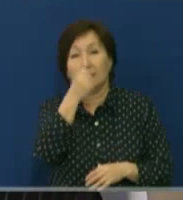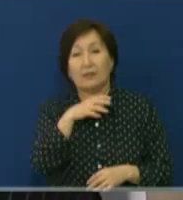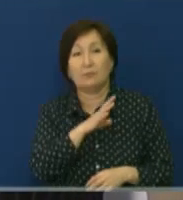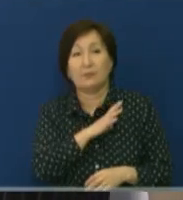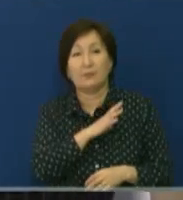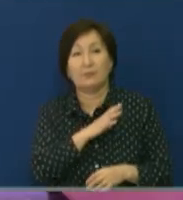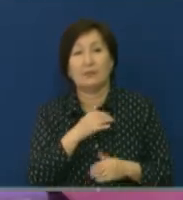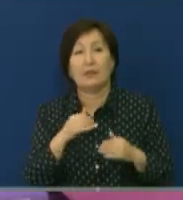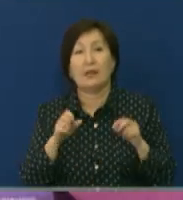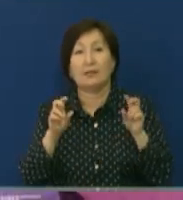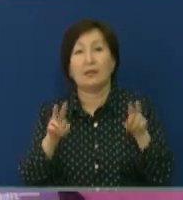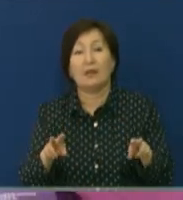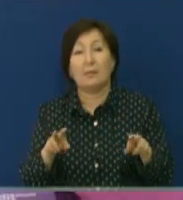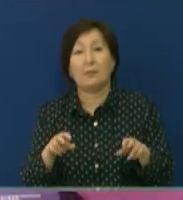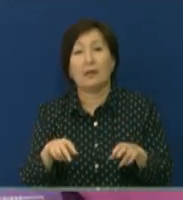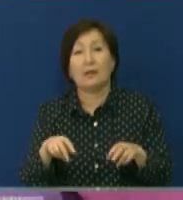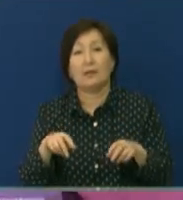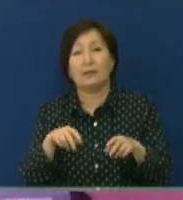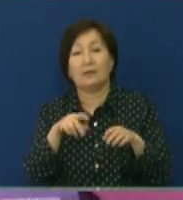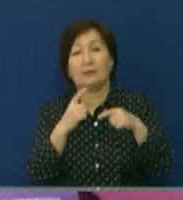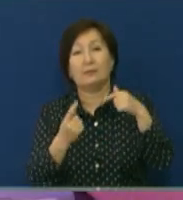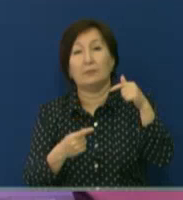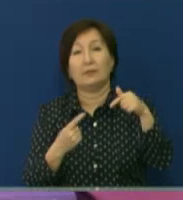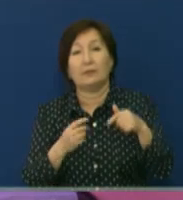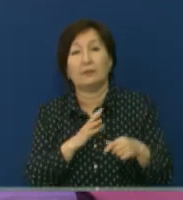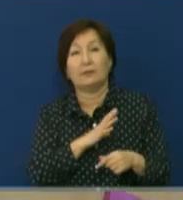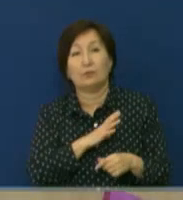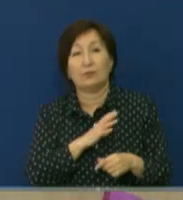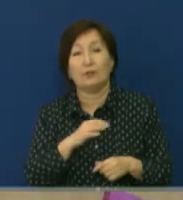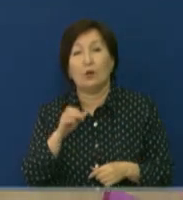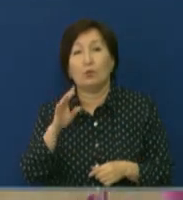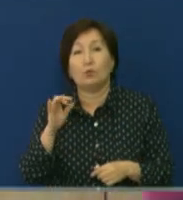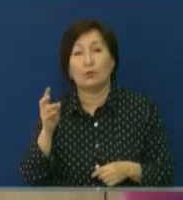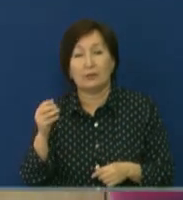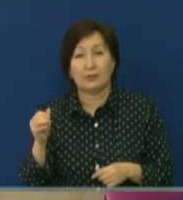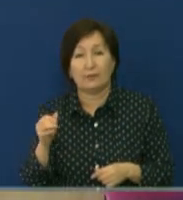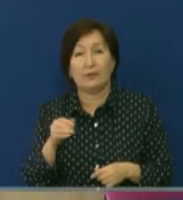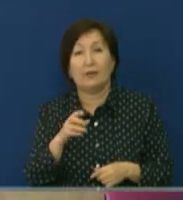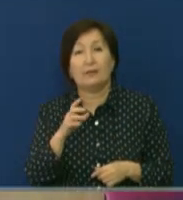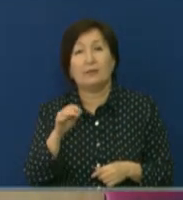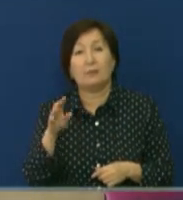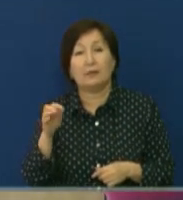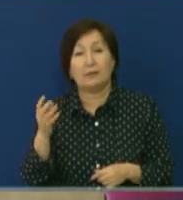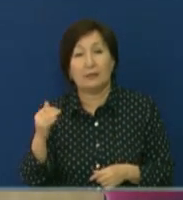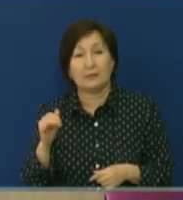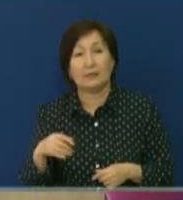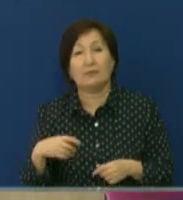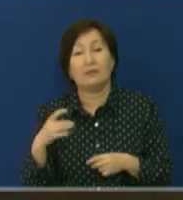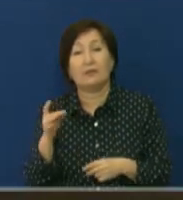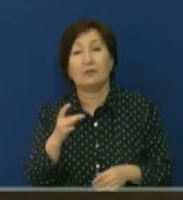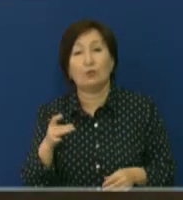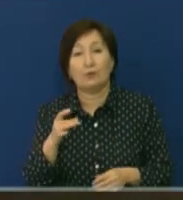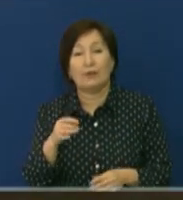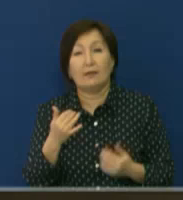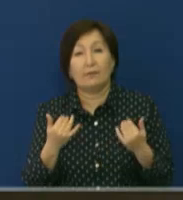основе топонимических названий тарбагатайского а я готского и урджар ского районов в этом году проведены исследования по котом